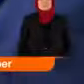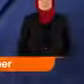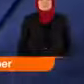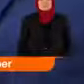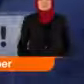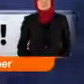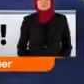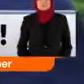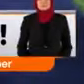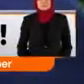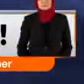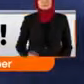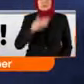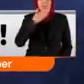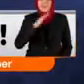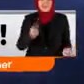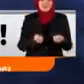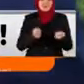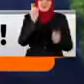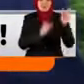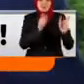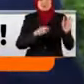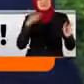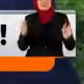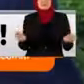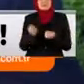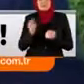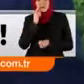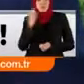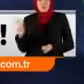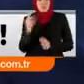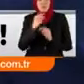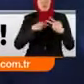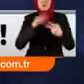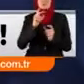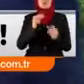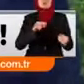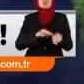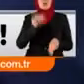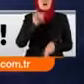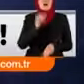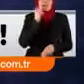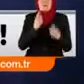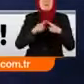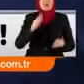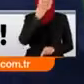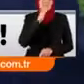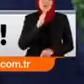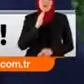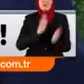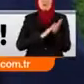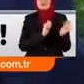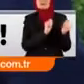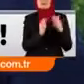emekli çalışanların diğer çalışanlardan özlük hakları bakımından hiçbir farkın olmadığını söylemiştim Dolayısıyla tazminat hesapları da